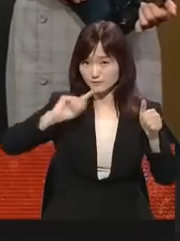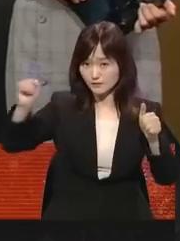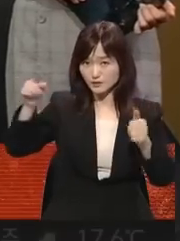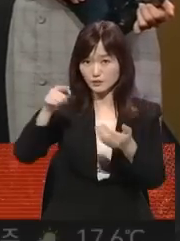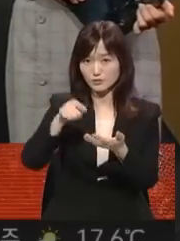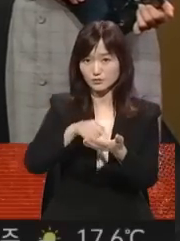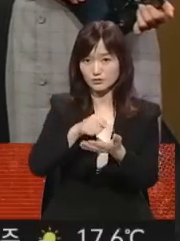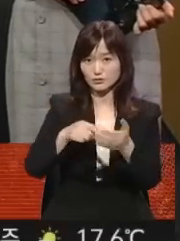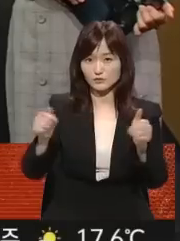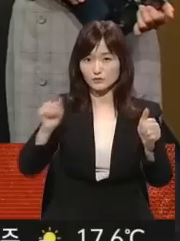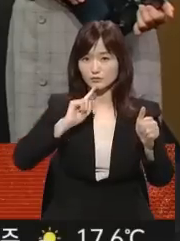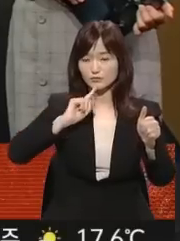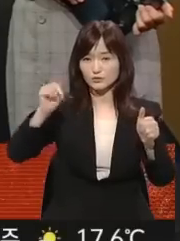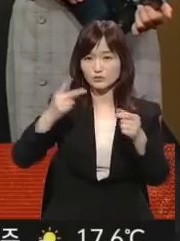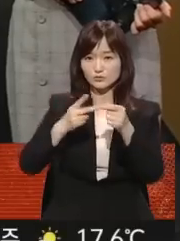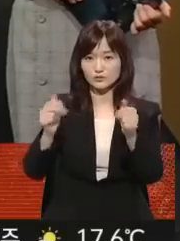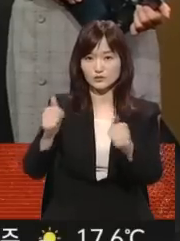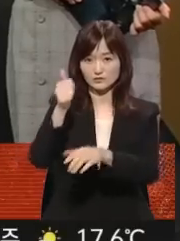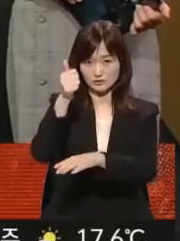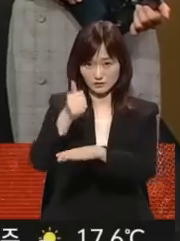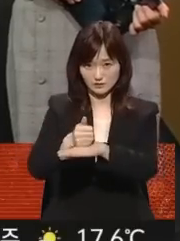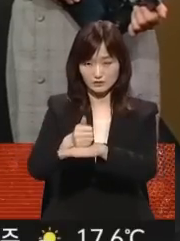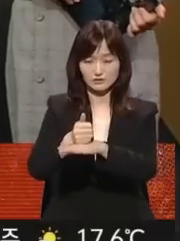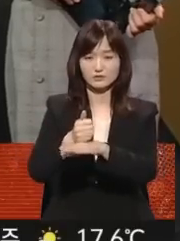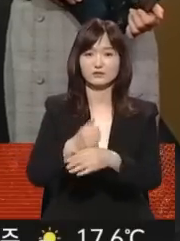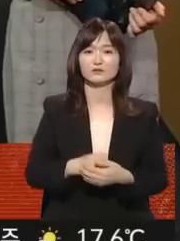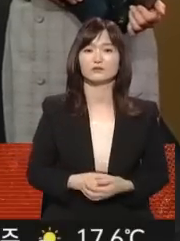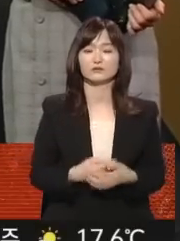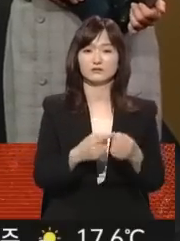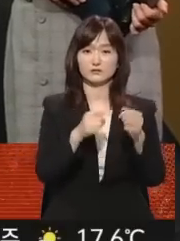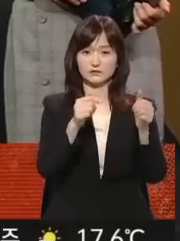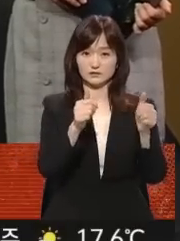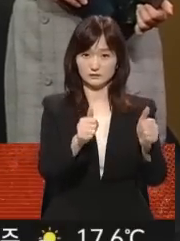청구 소송에 항소심 결과가 나왔습니다 일심재판부는